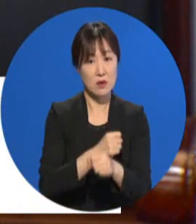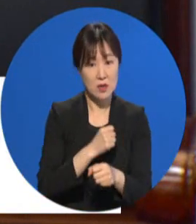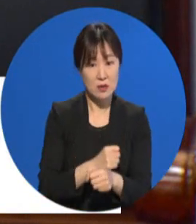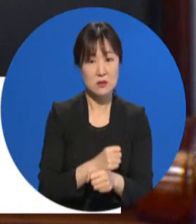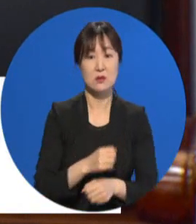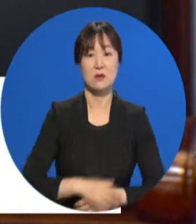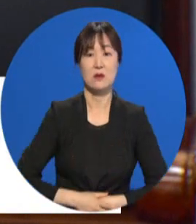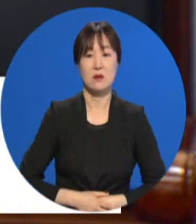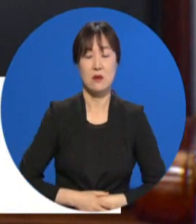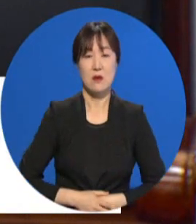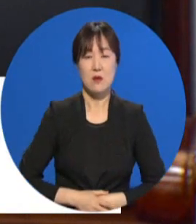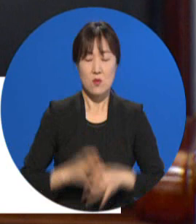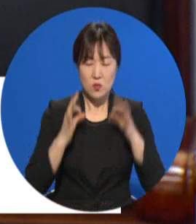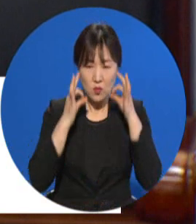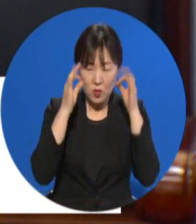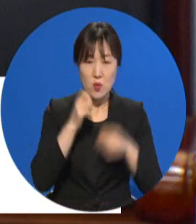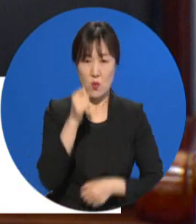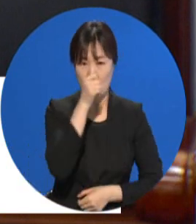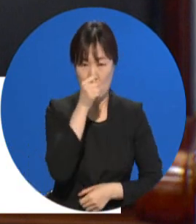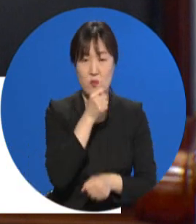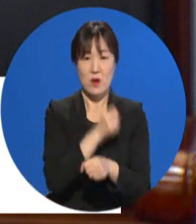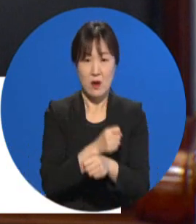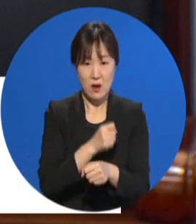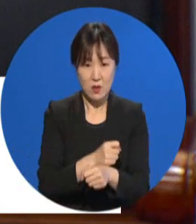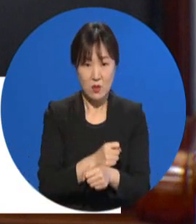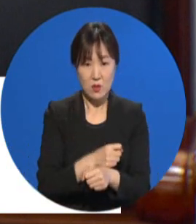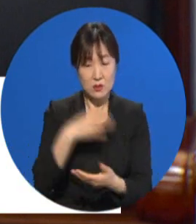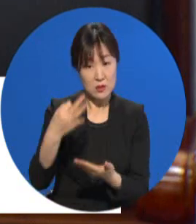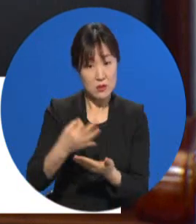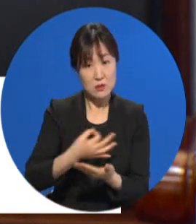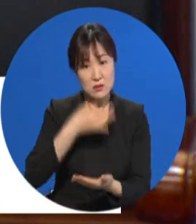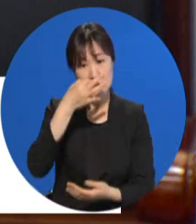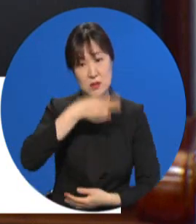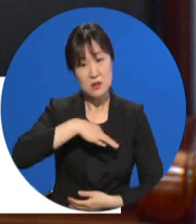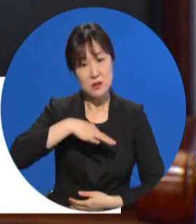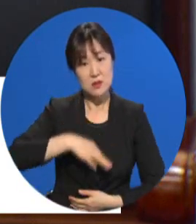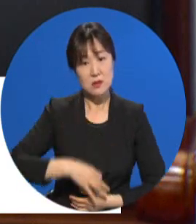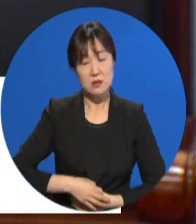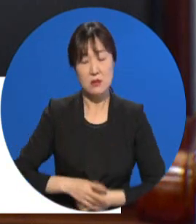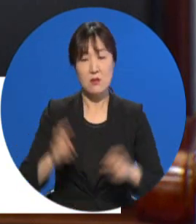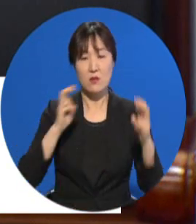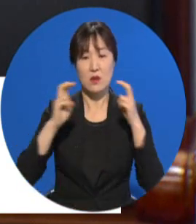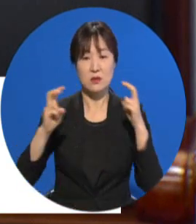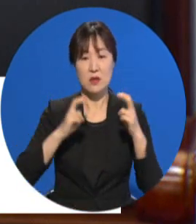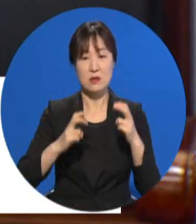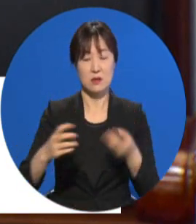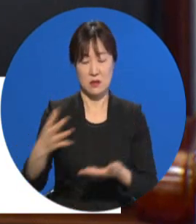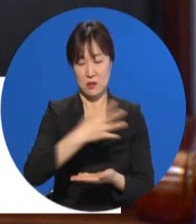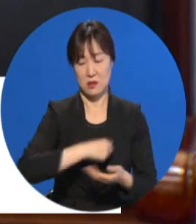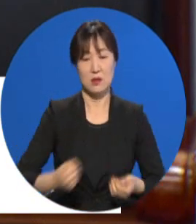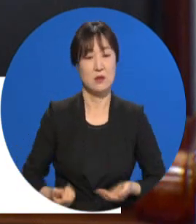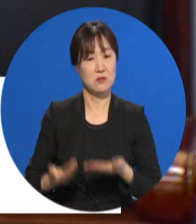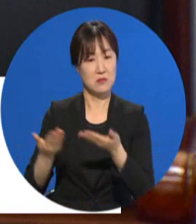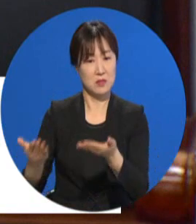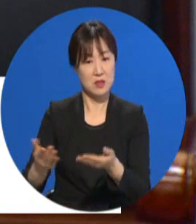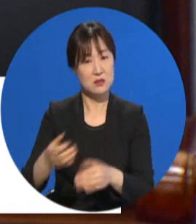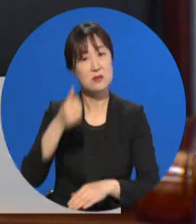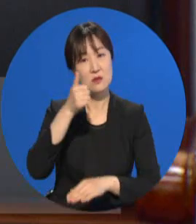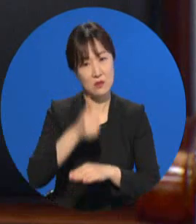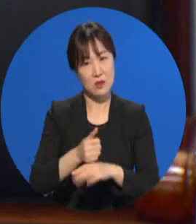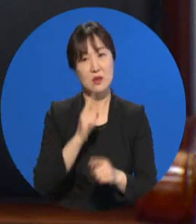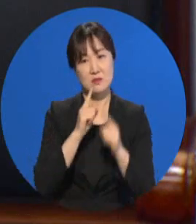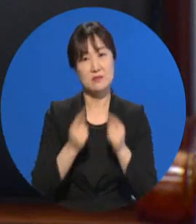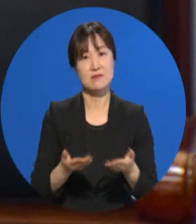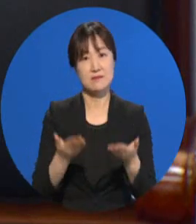고민 열심히 넘어가지고 그 이익은 그 회사들한테 많이 갖다 바쳤다라는 뭐